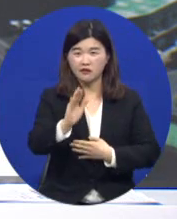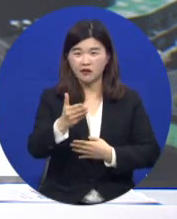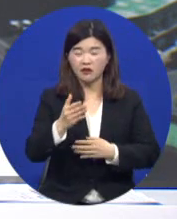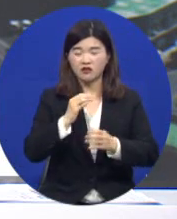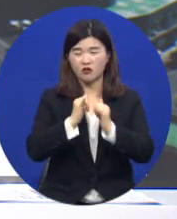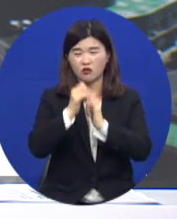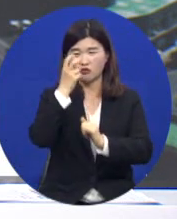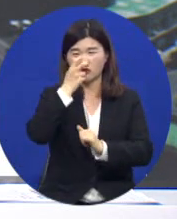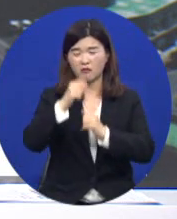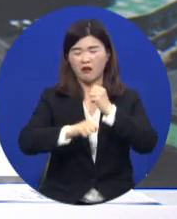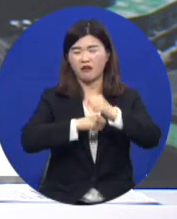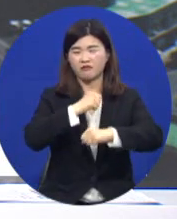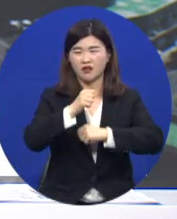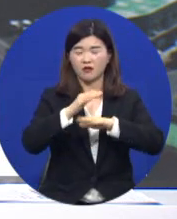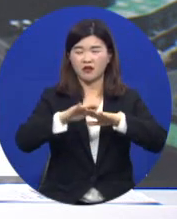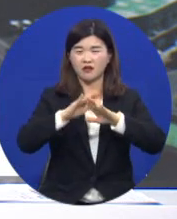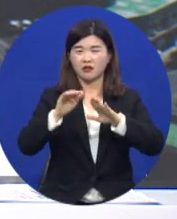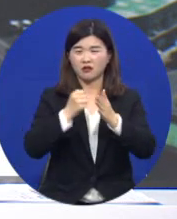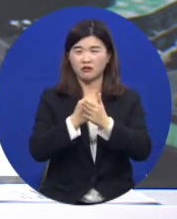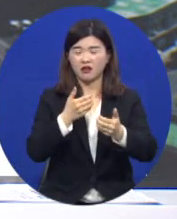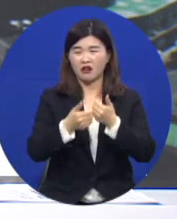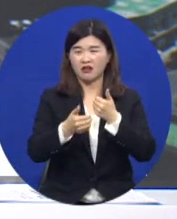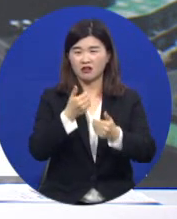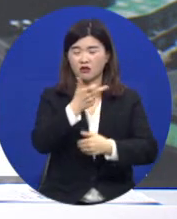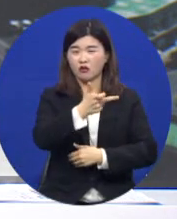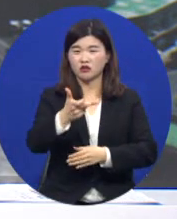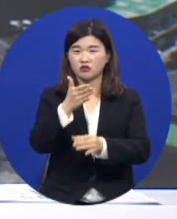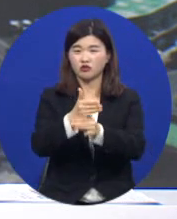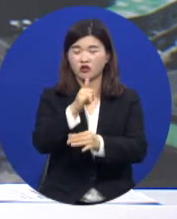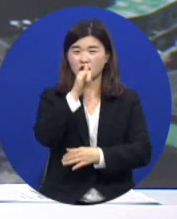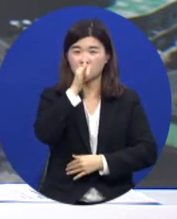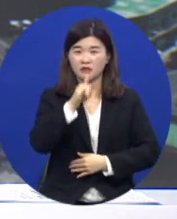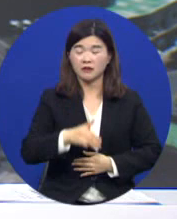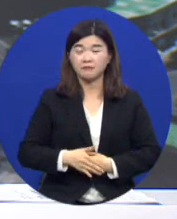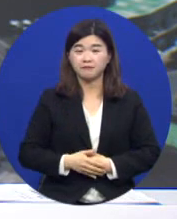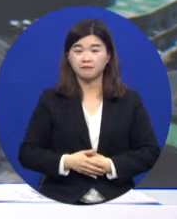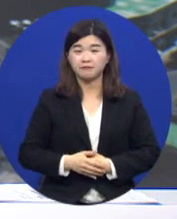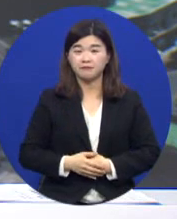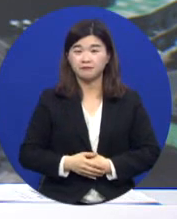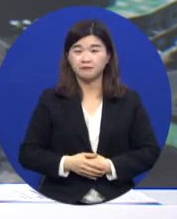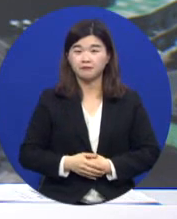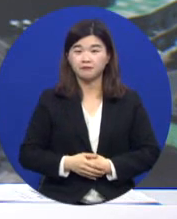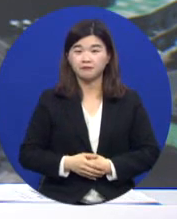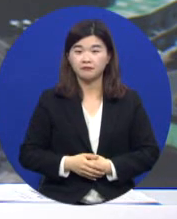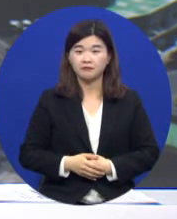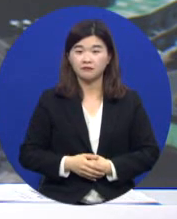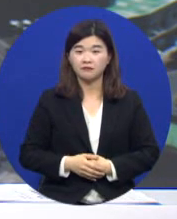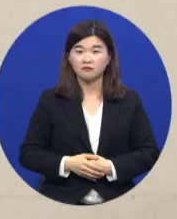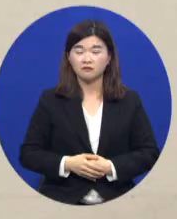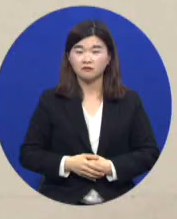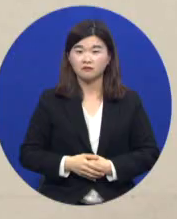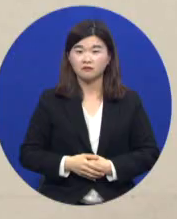여론조사를 제멋대로 해석하는 바람에 갈등만 커지고 있습니다. 조인호 기자입니다.